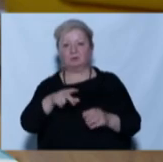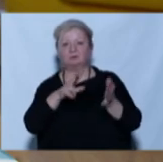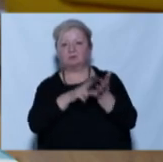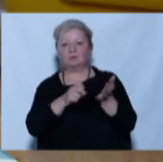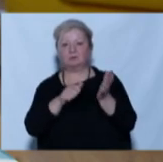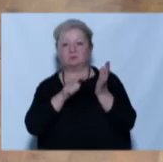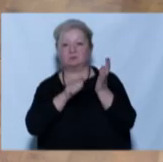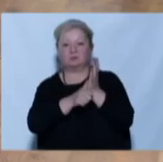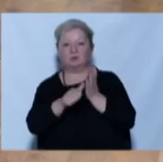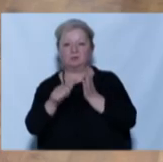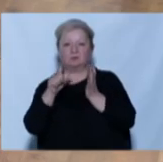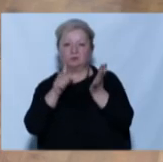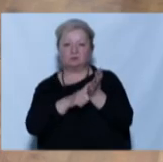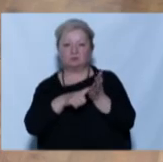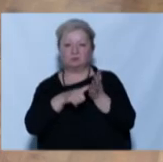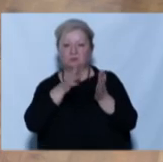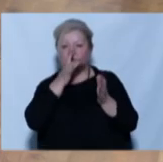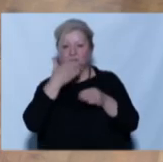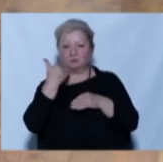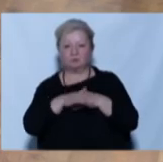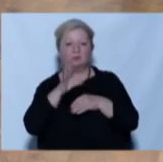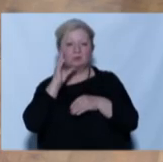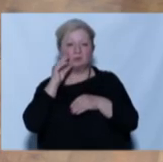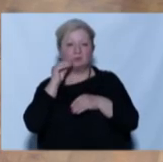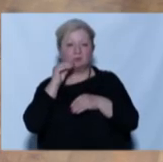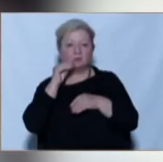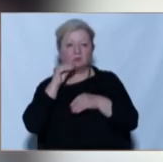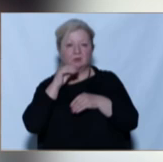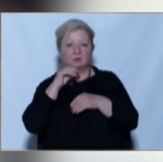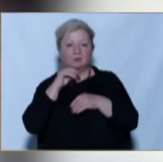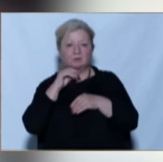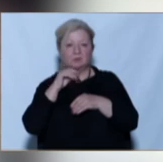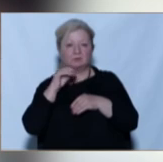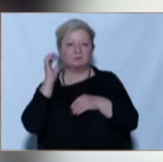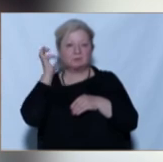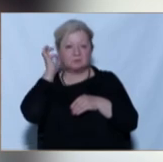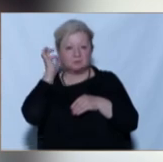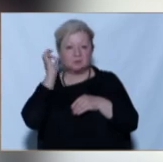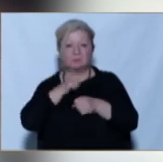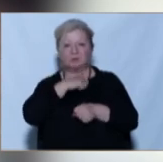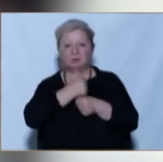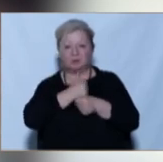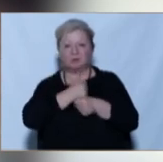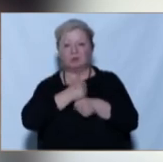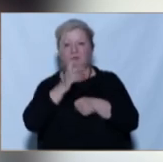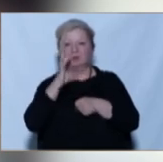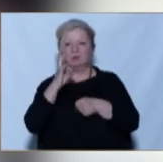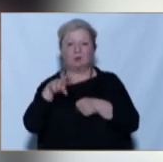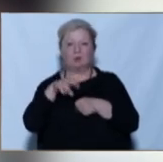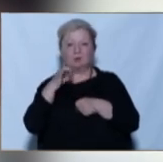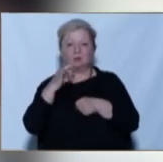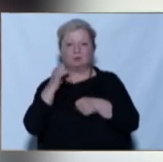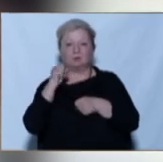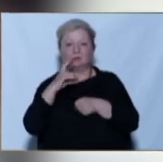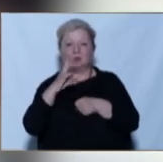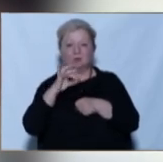1867 წელს დამთავრდა, როდესაც სამეგრელოს უკანასკნელი მთავარი ნიკო დადიანი პეტერბურგში აიძულეს,